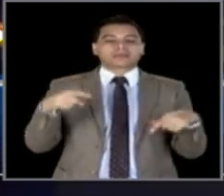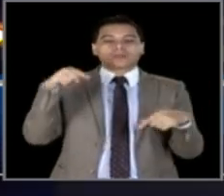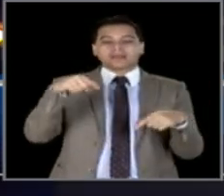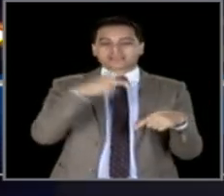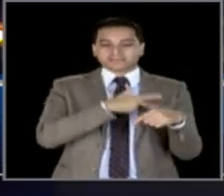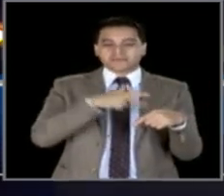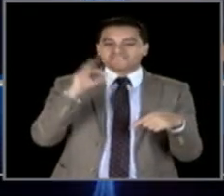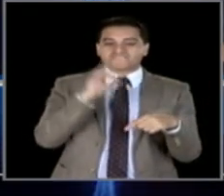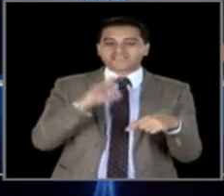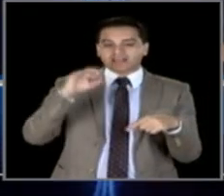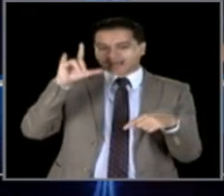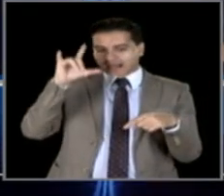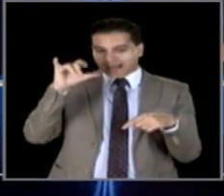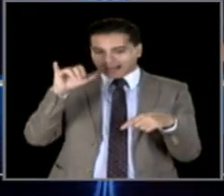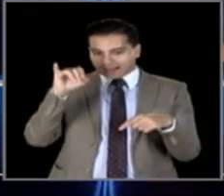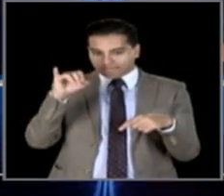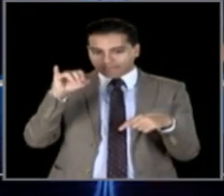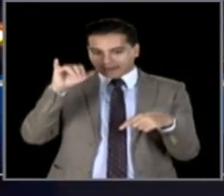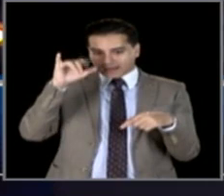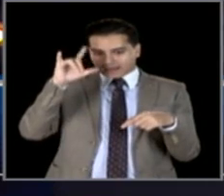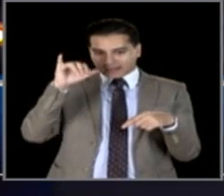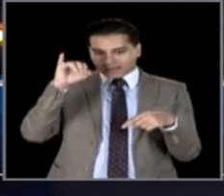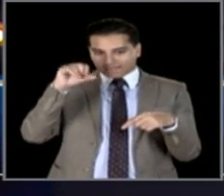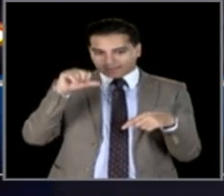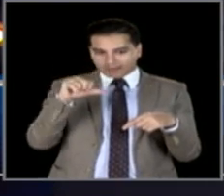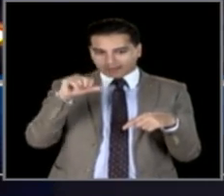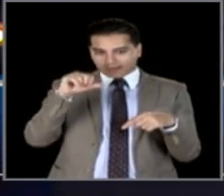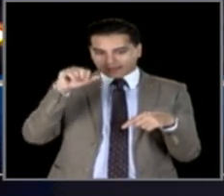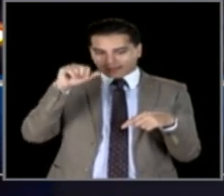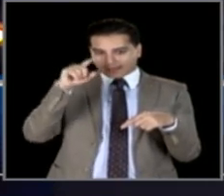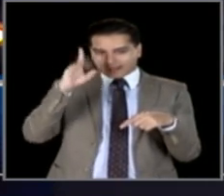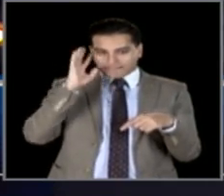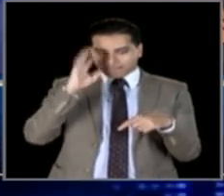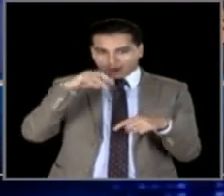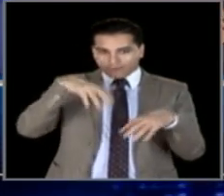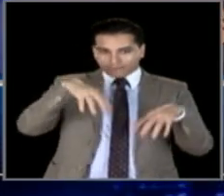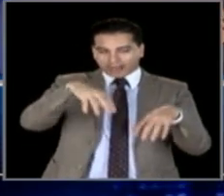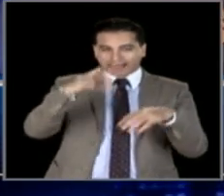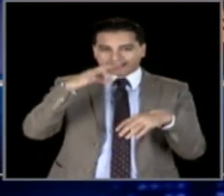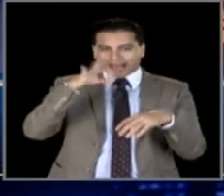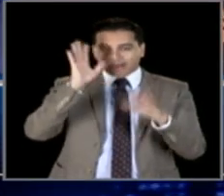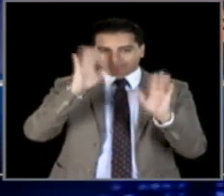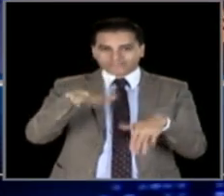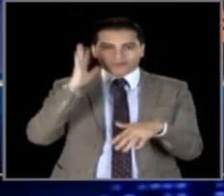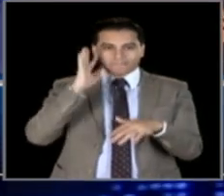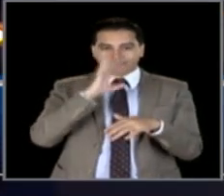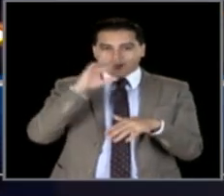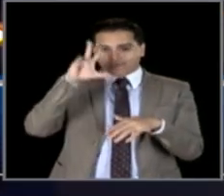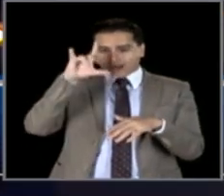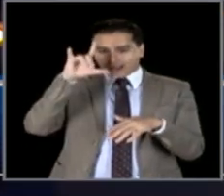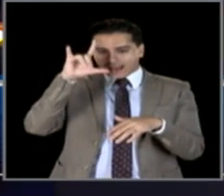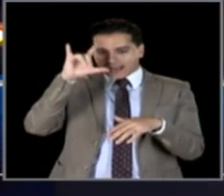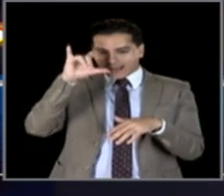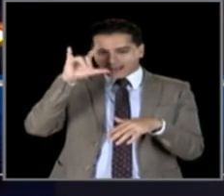الحديقة دي فيها حقول ذهب ومشهورة بالأكواخ البرية. إجابتك. النرويج.